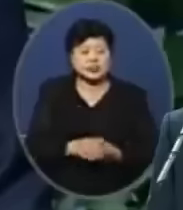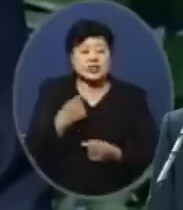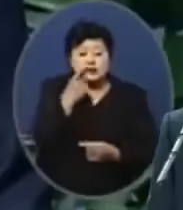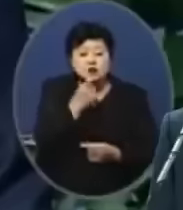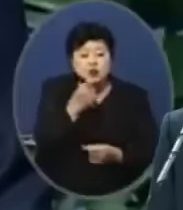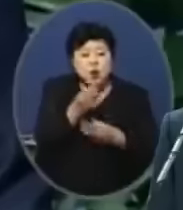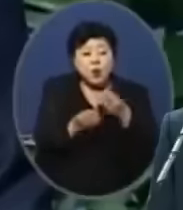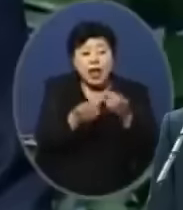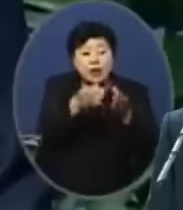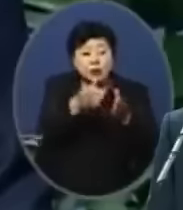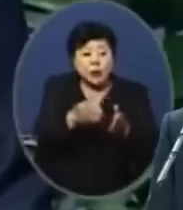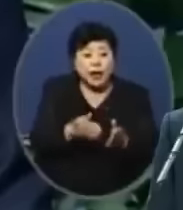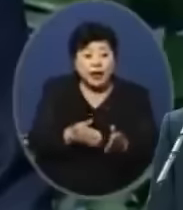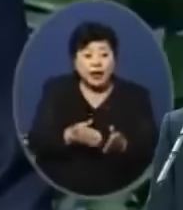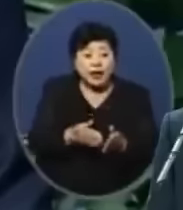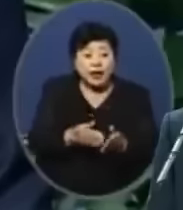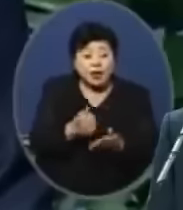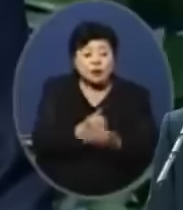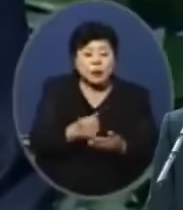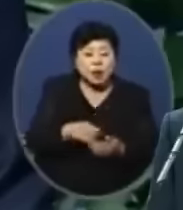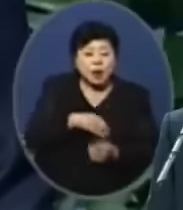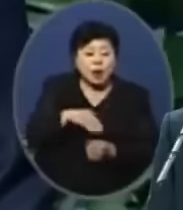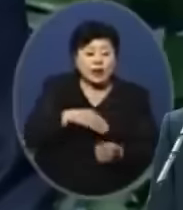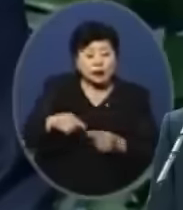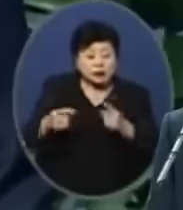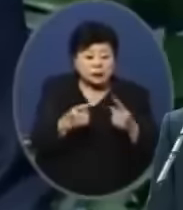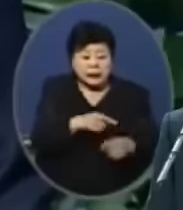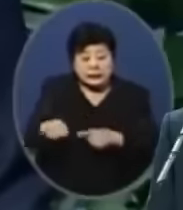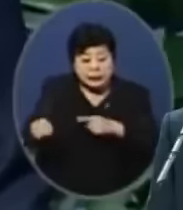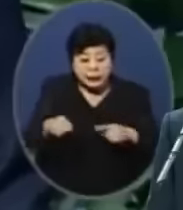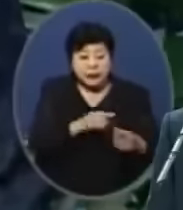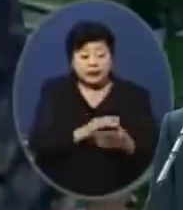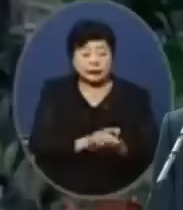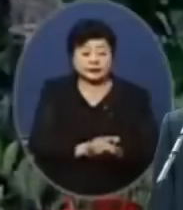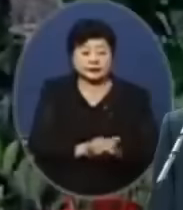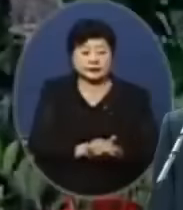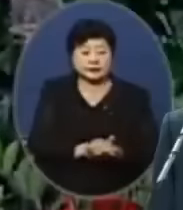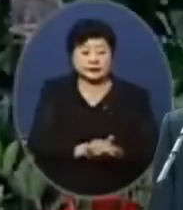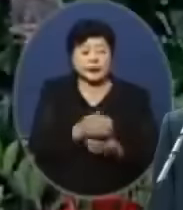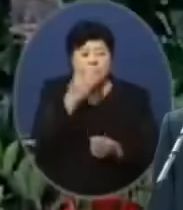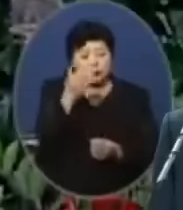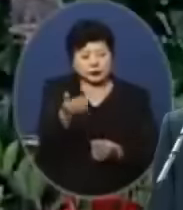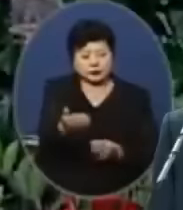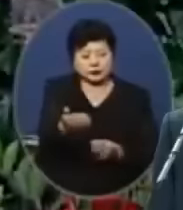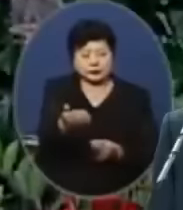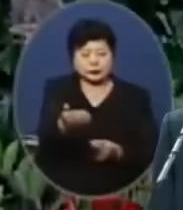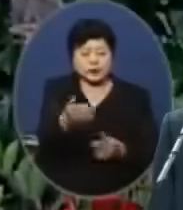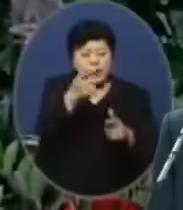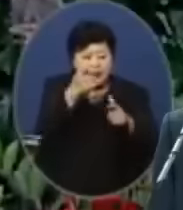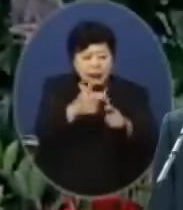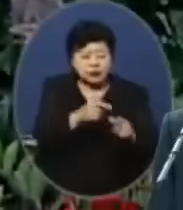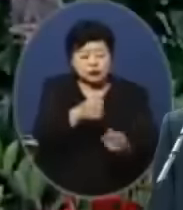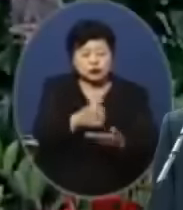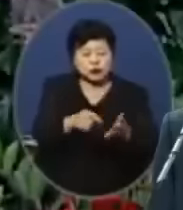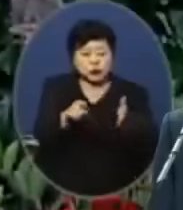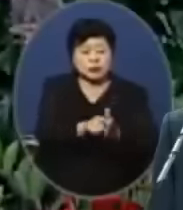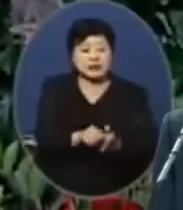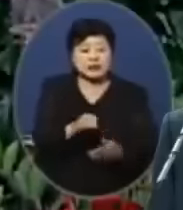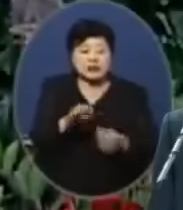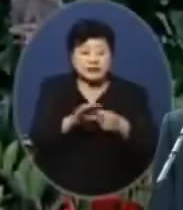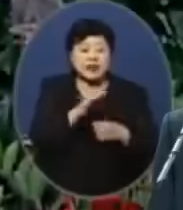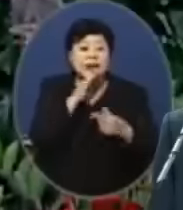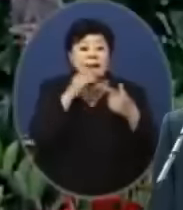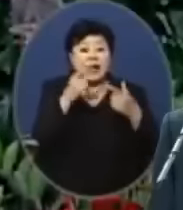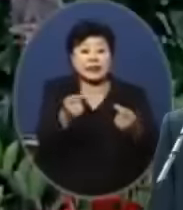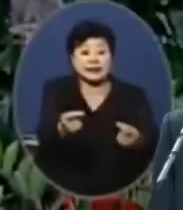입술의 고백을 통해서 운명과 환경을 다스리는 것입니다. 여러분 예수를 구주로 믿으시면